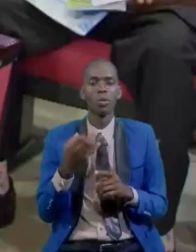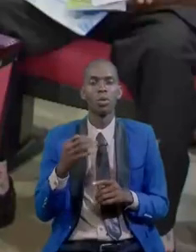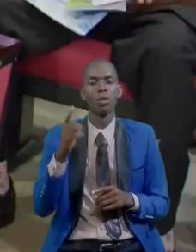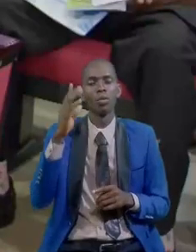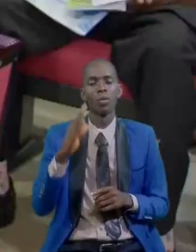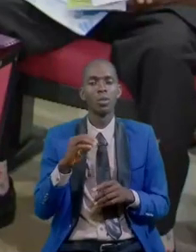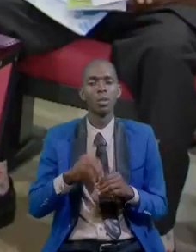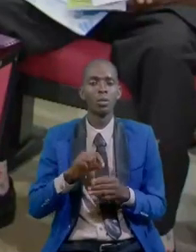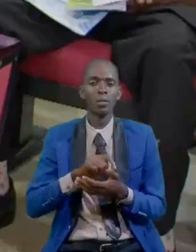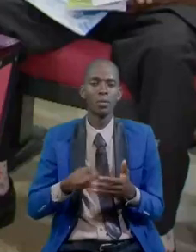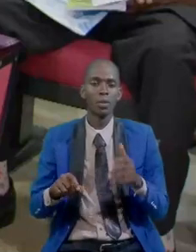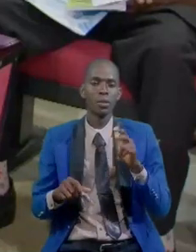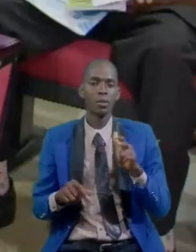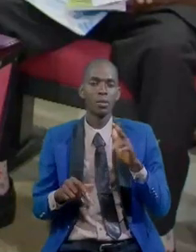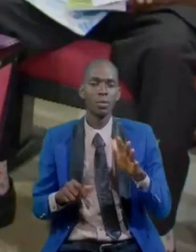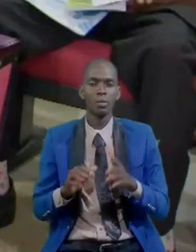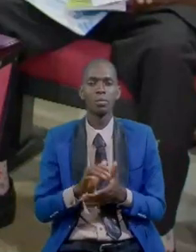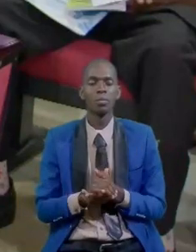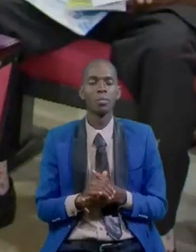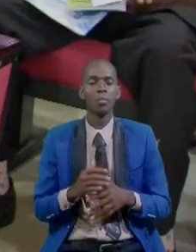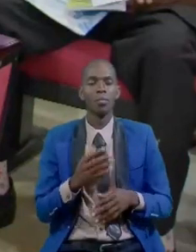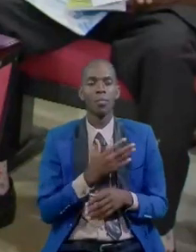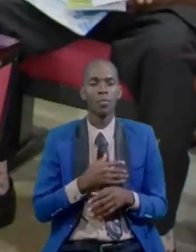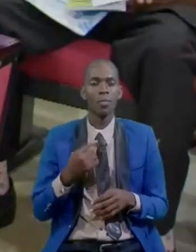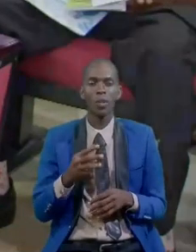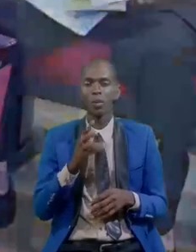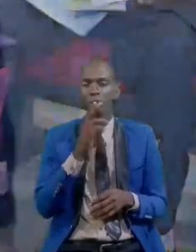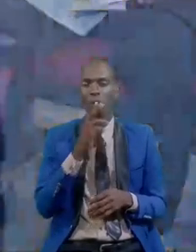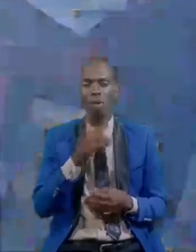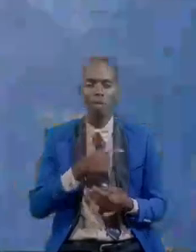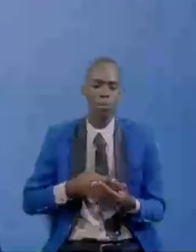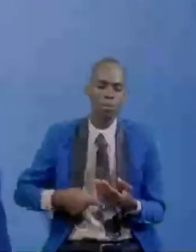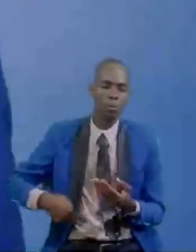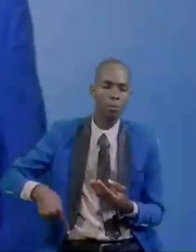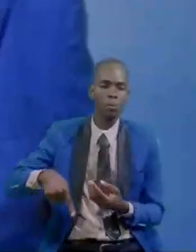35. L'eau coula autour de l'autel.